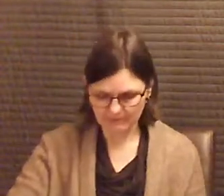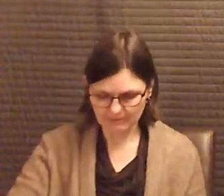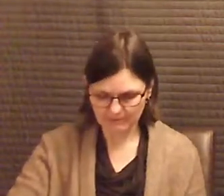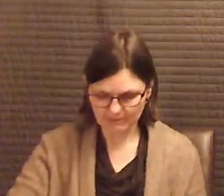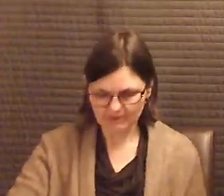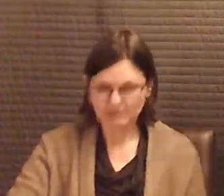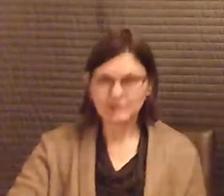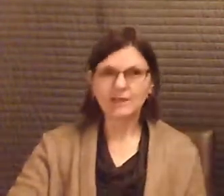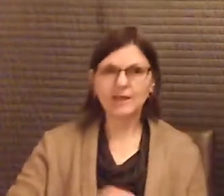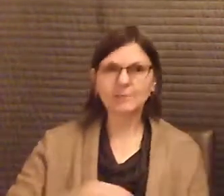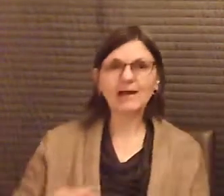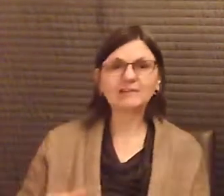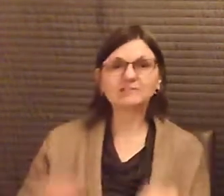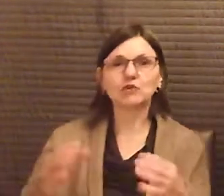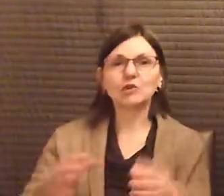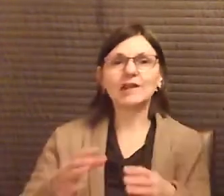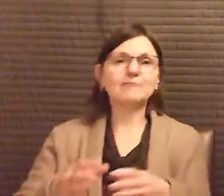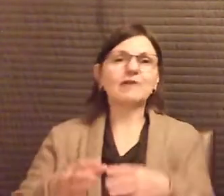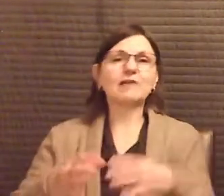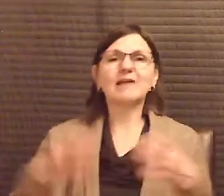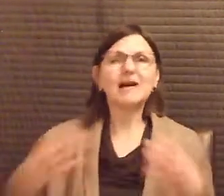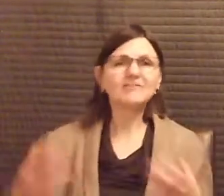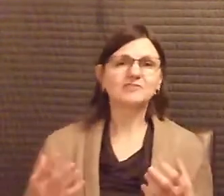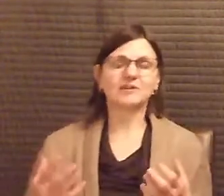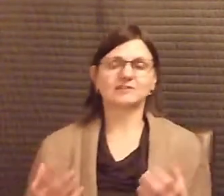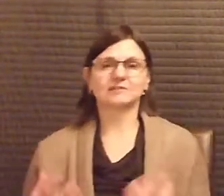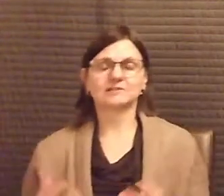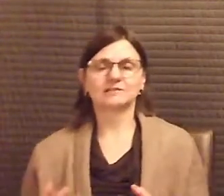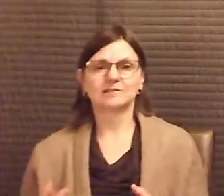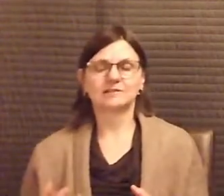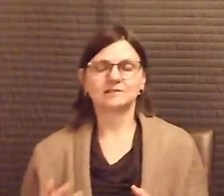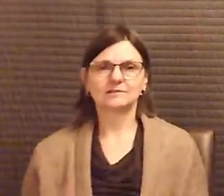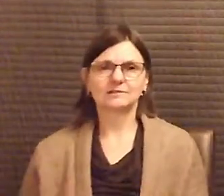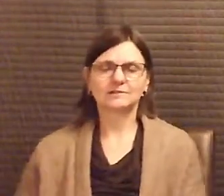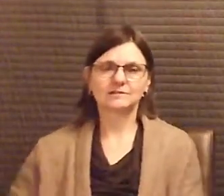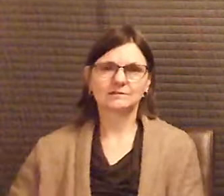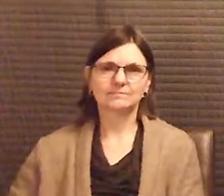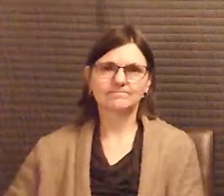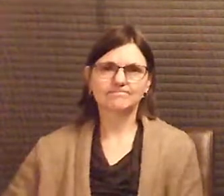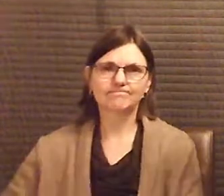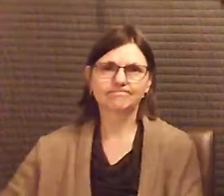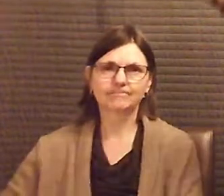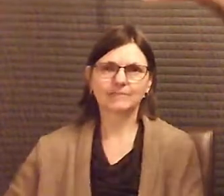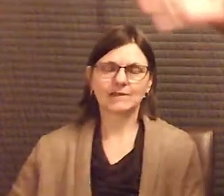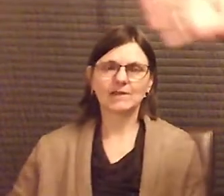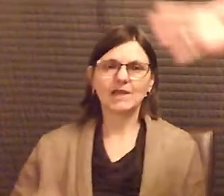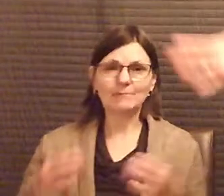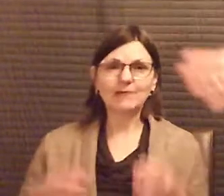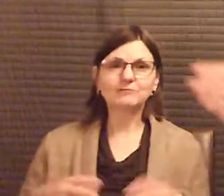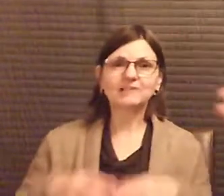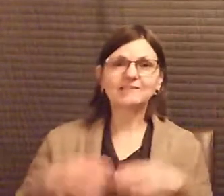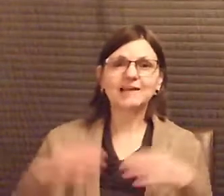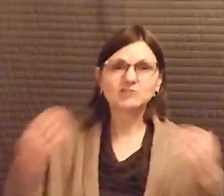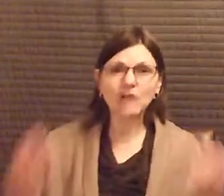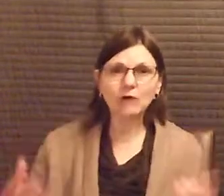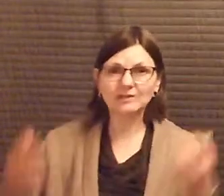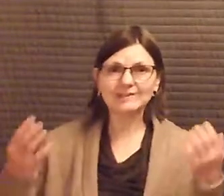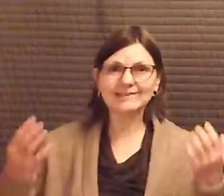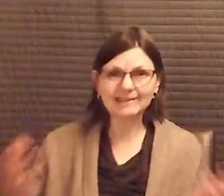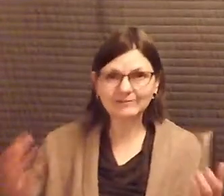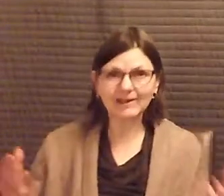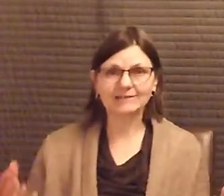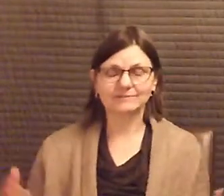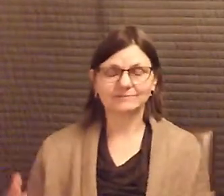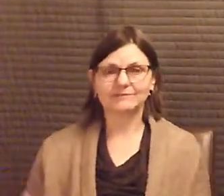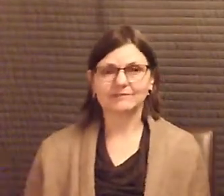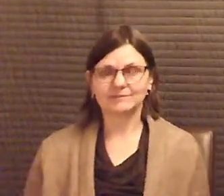compleet delight plaats dat hun leven helemaal anders was in stille demping besloot hem daarna je blijven dat zij het zout en